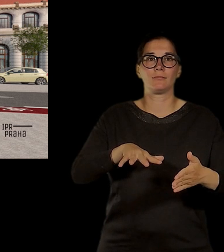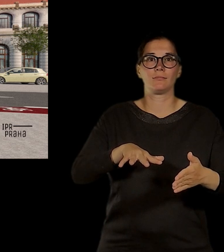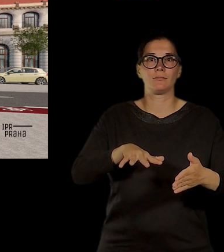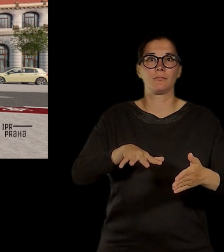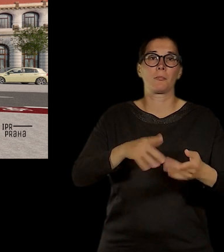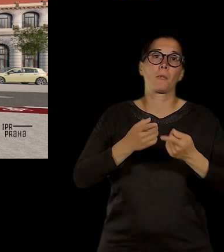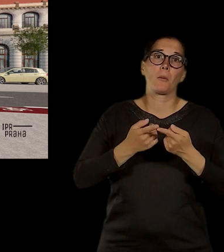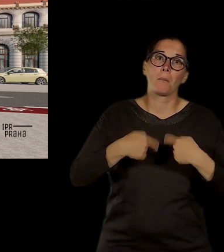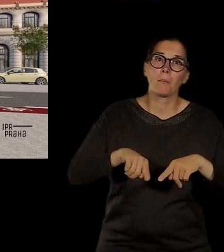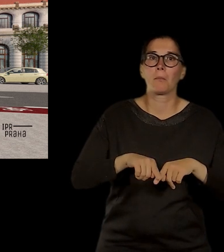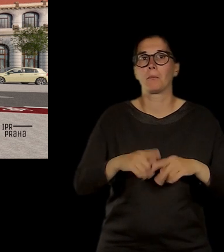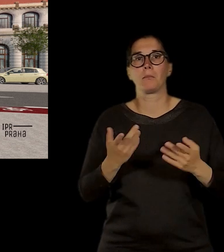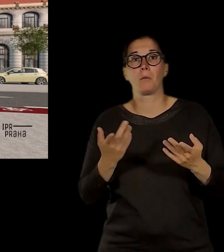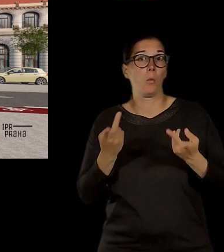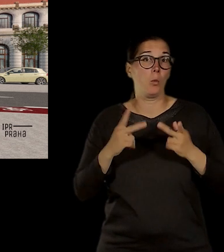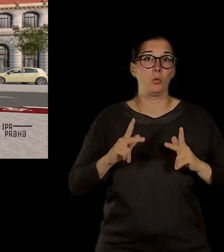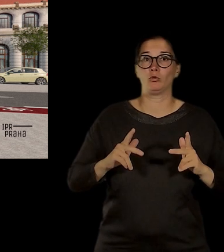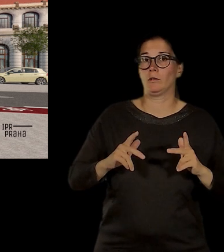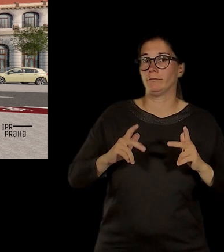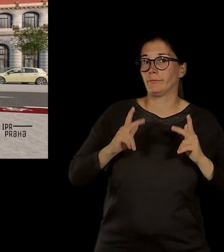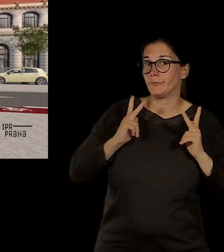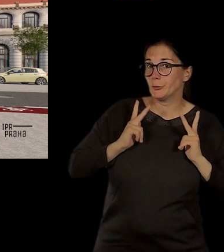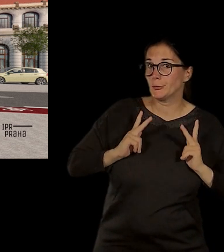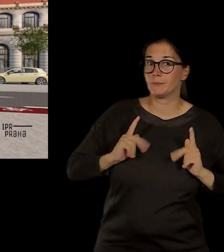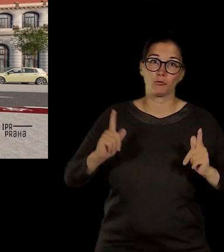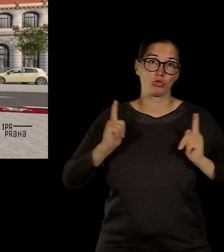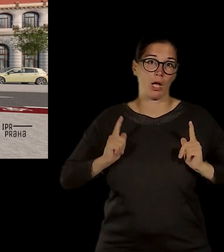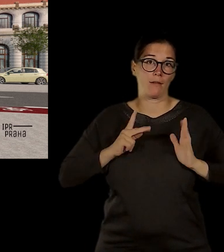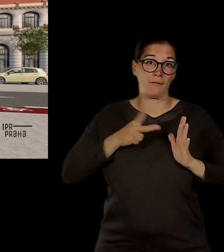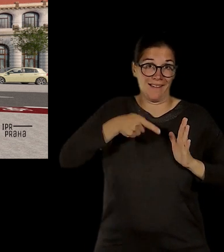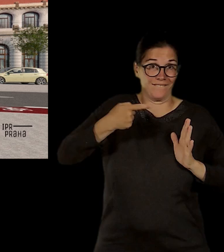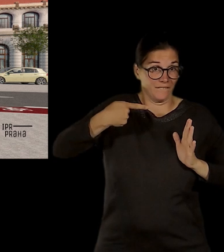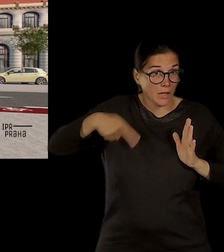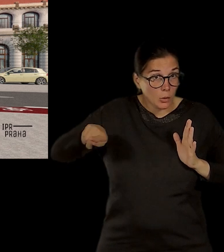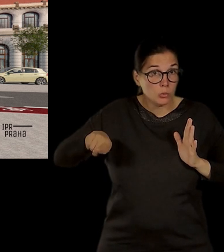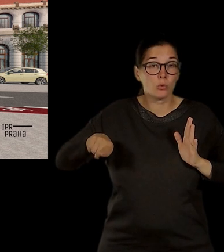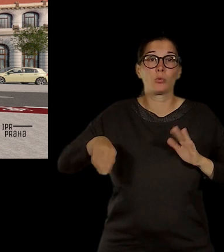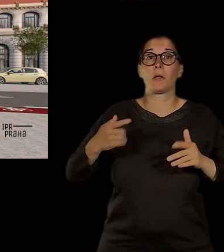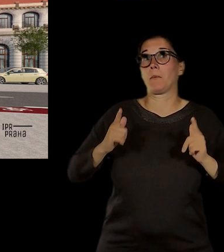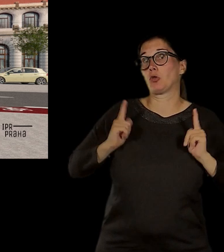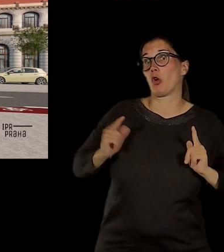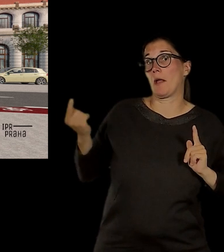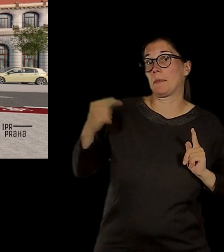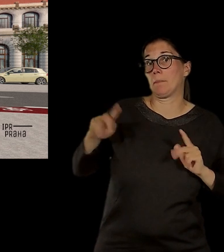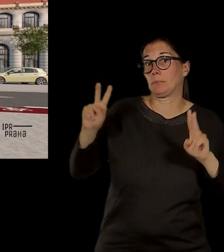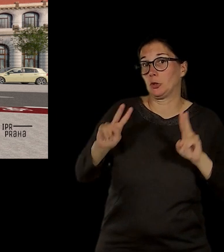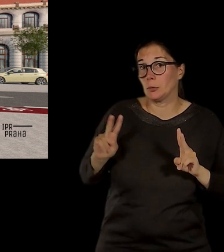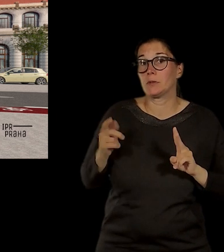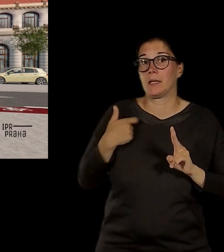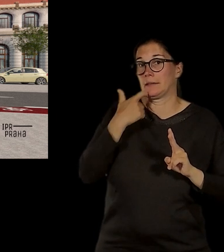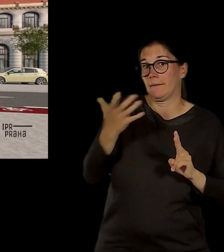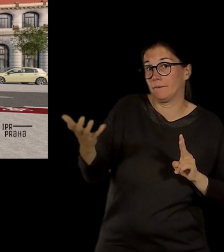problém se zastavit, čekat na vlak, čekat na své příbuzné, když je pojedete